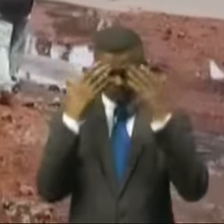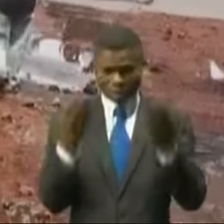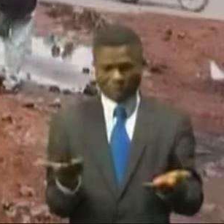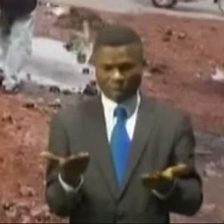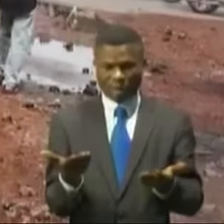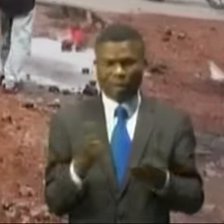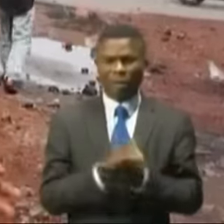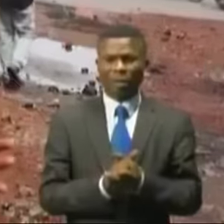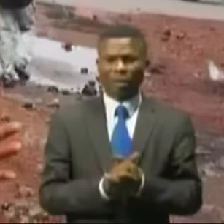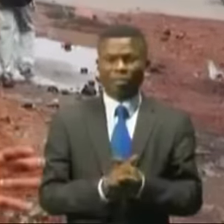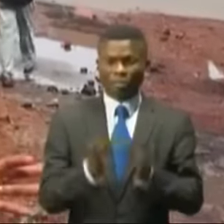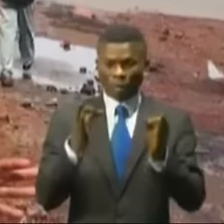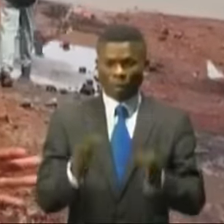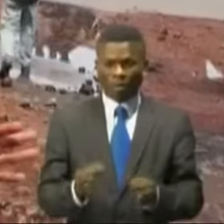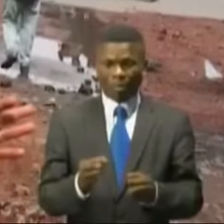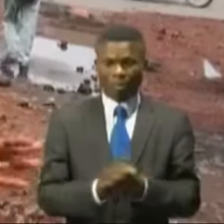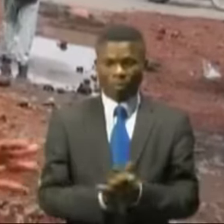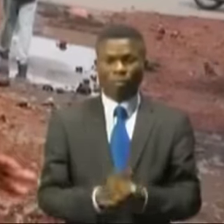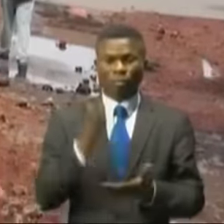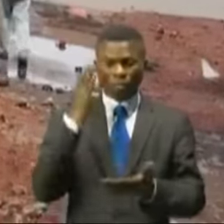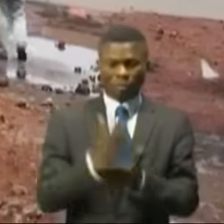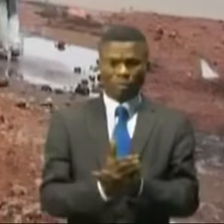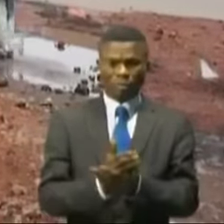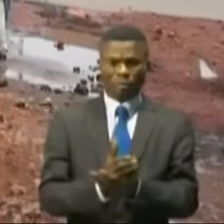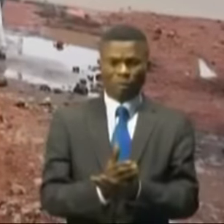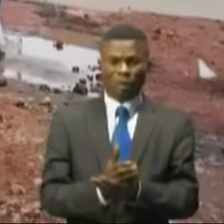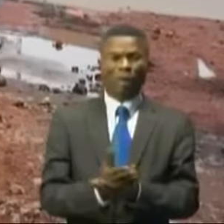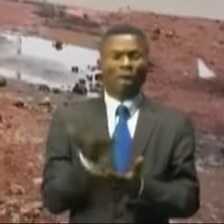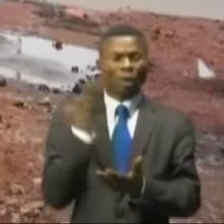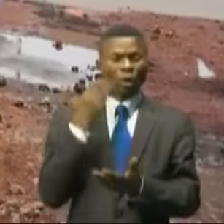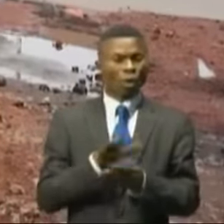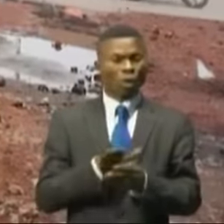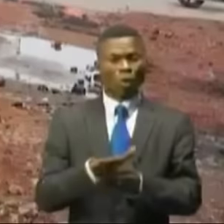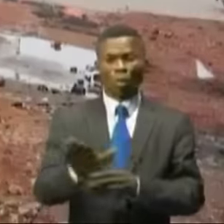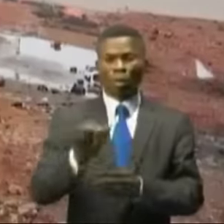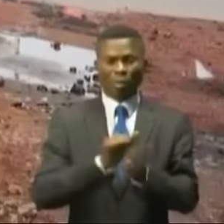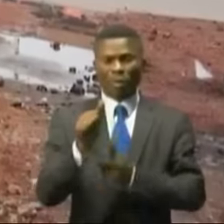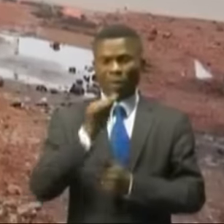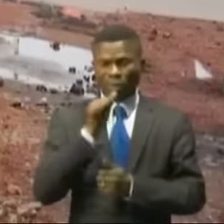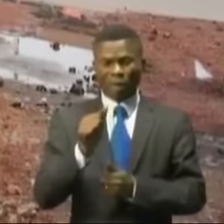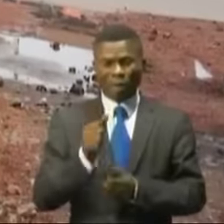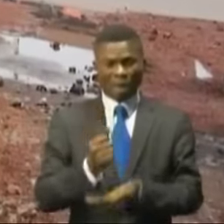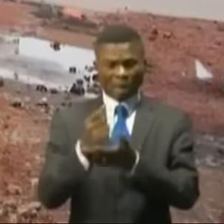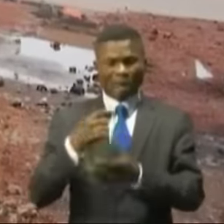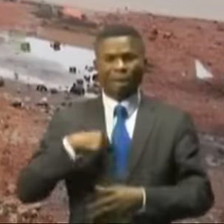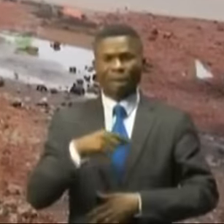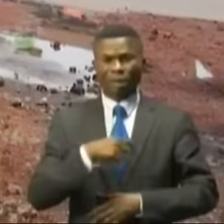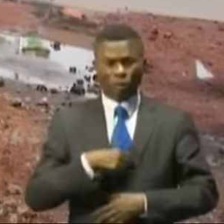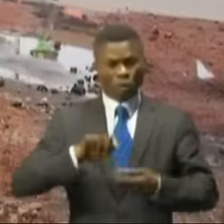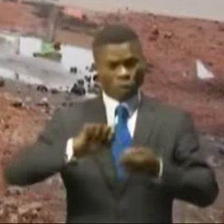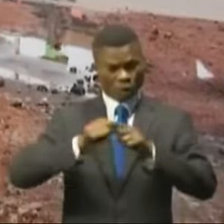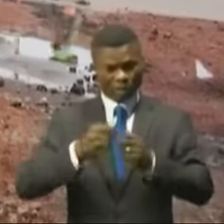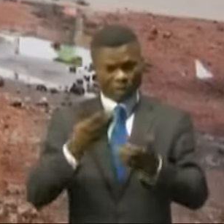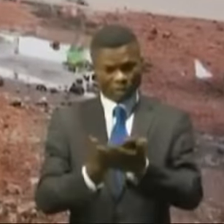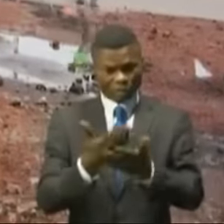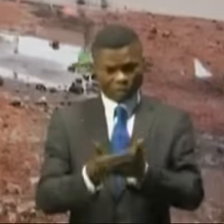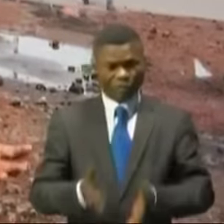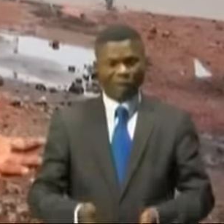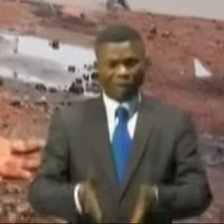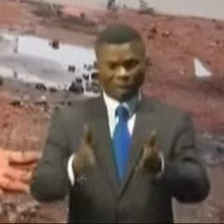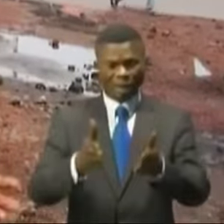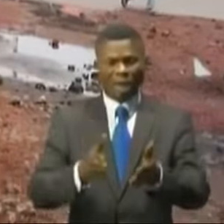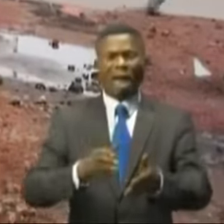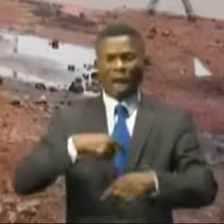tuyau. Évidemment, on a arrêté les systèmes pour nous permettre encore de pouvoir réparer ces tuyaux et de